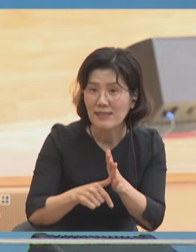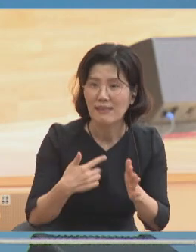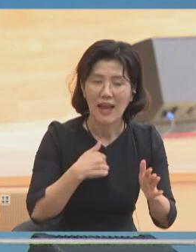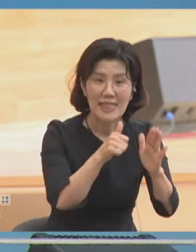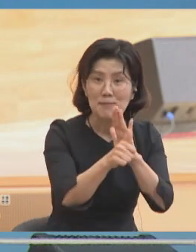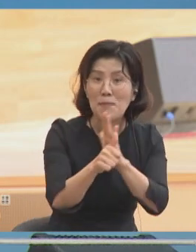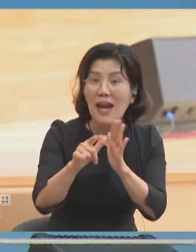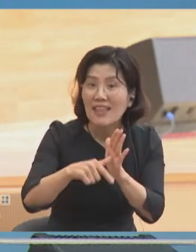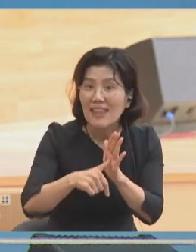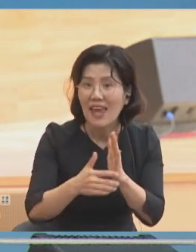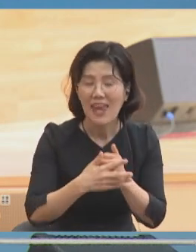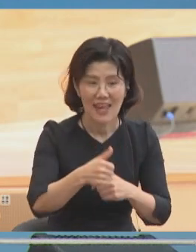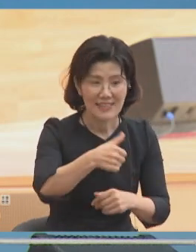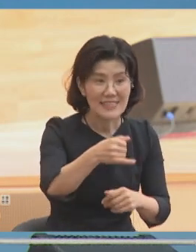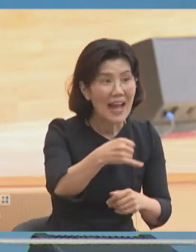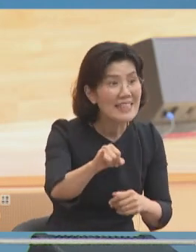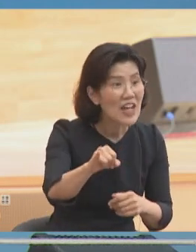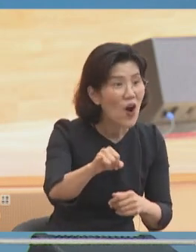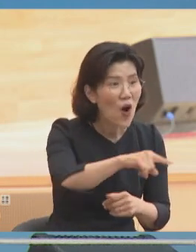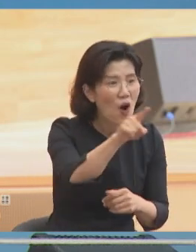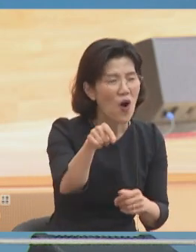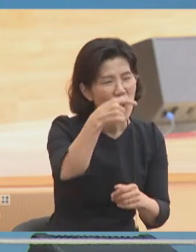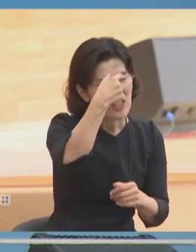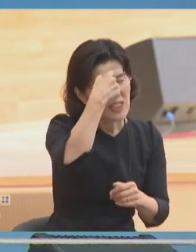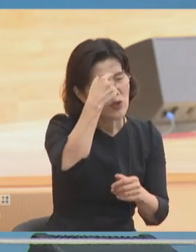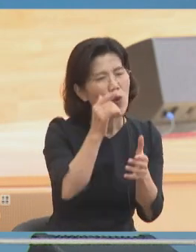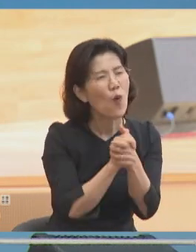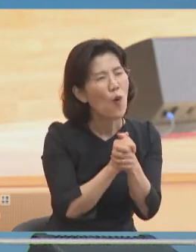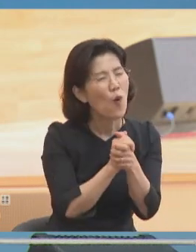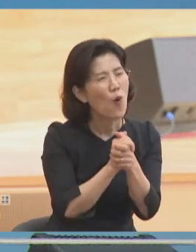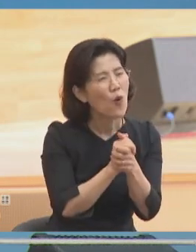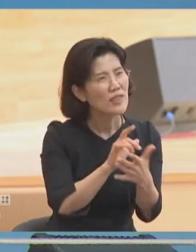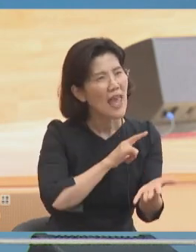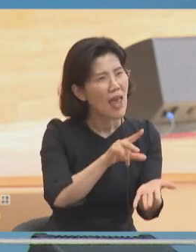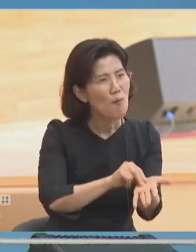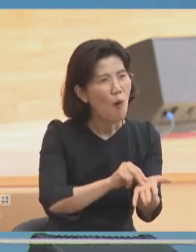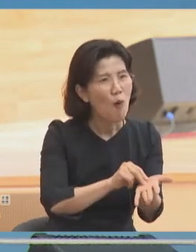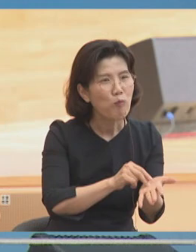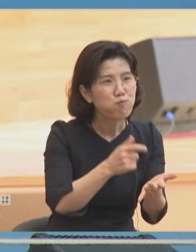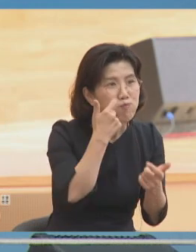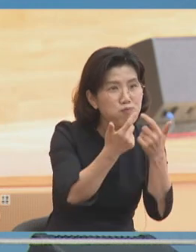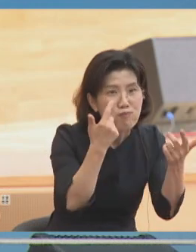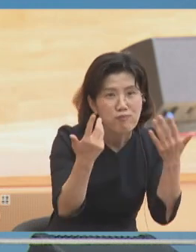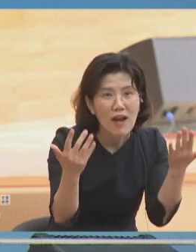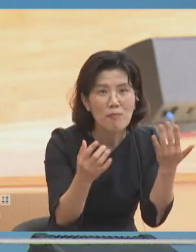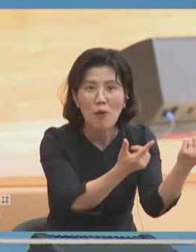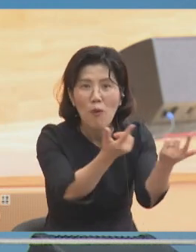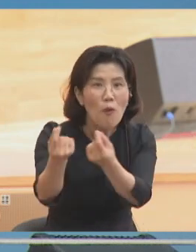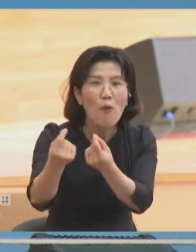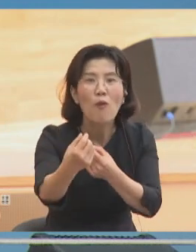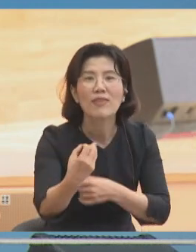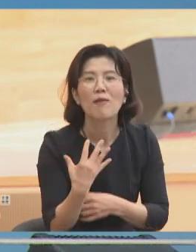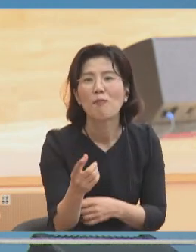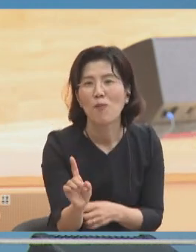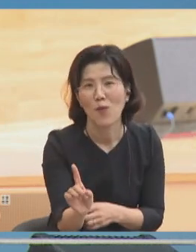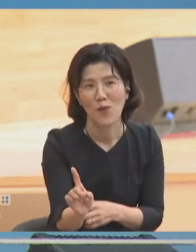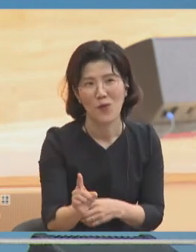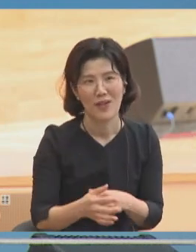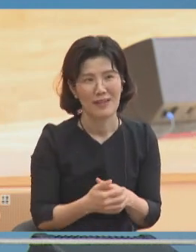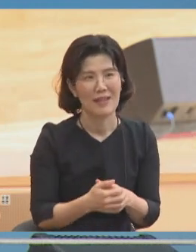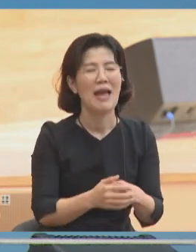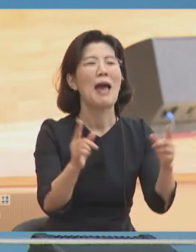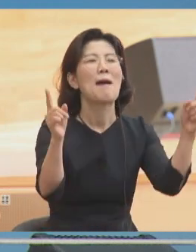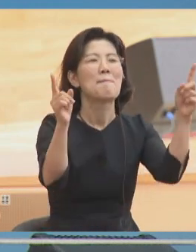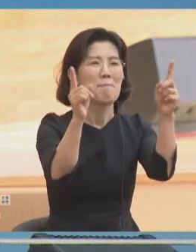다니면서이 자녀들에 대한이 기도의 제목들을 듣게 되면요 공통적인 기도제목이 있습니다